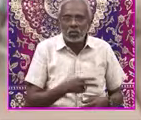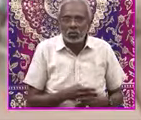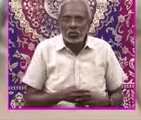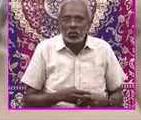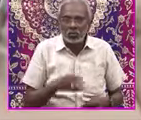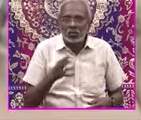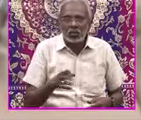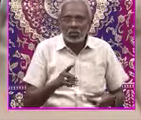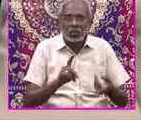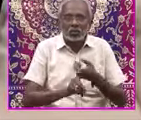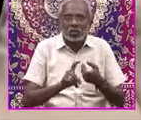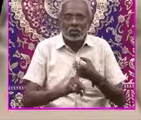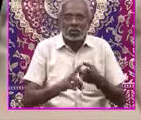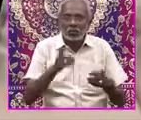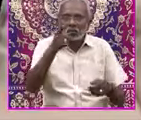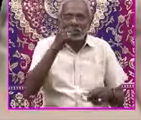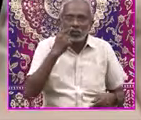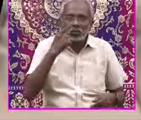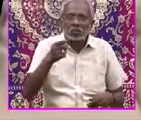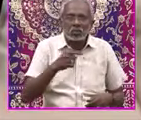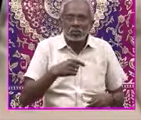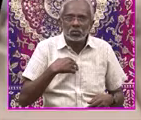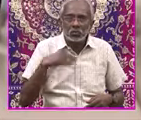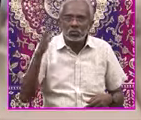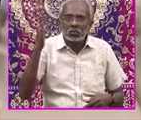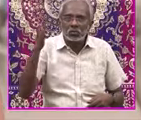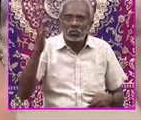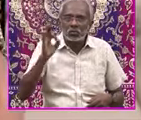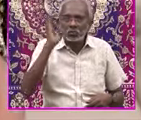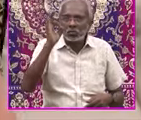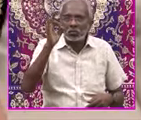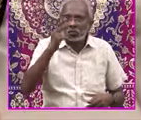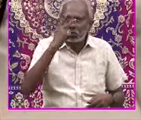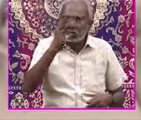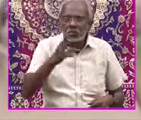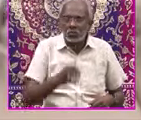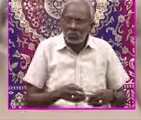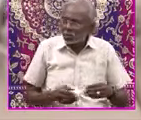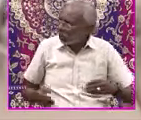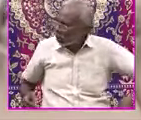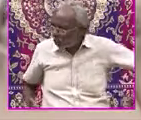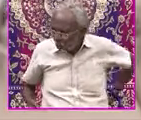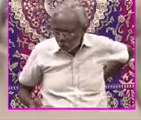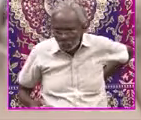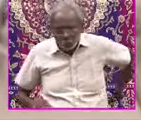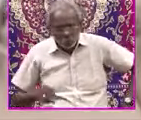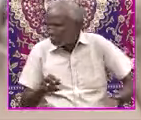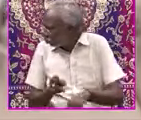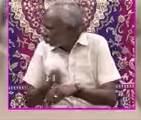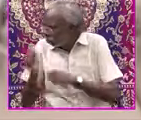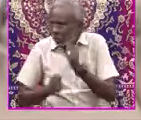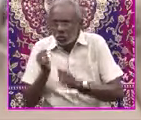கலிங்க மன்னர்கள் என்ன பண்றாங்க, தமிழனுடைய சோழ மன்னர் படையை பார்த்து புறமுதுகிட்டு ஓடுறாங்க. மாணவர்களே,